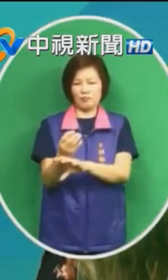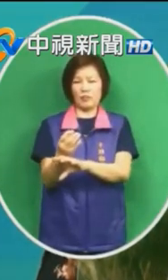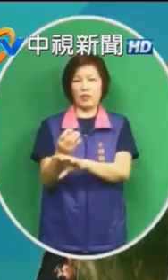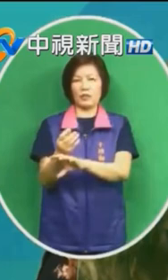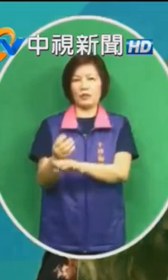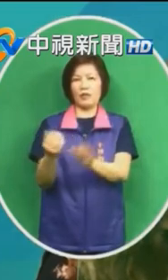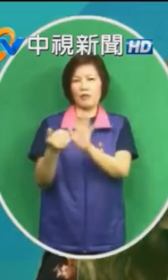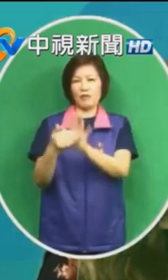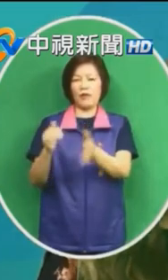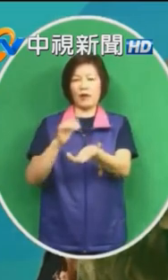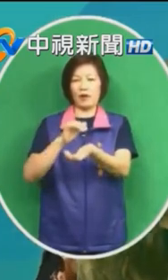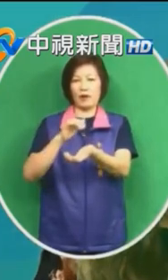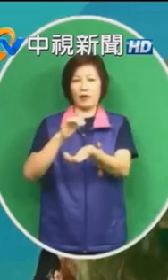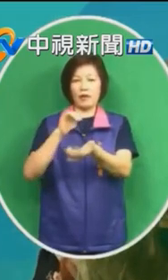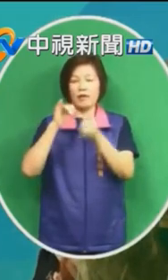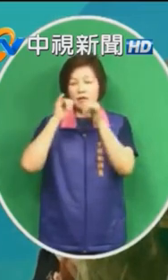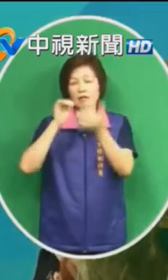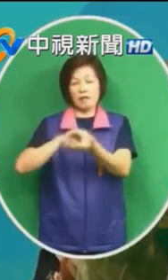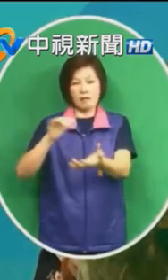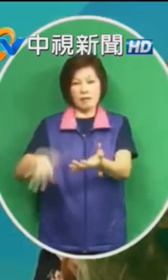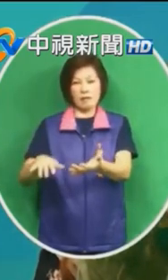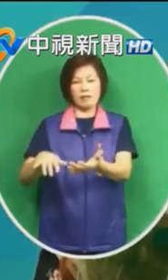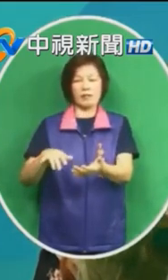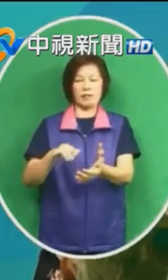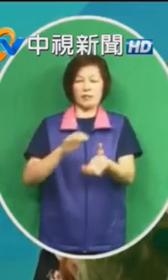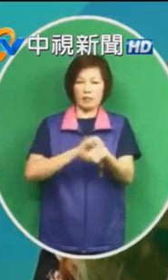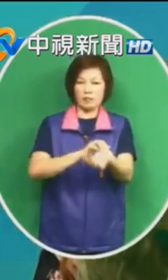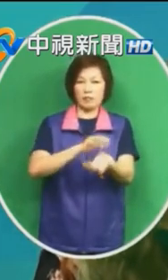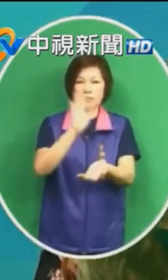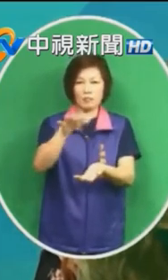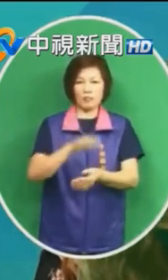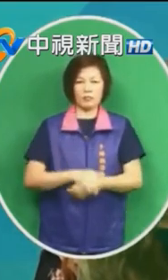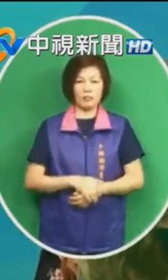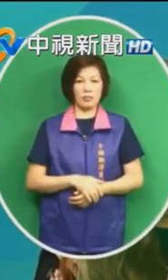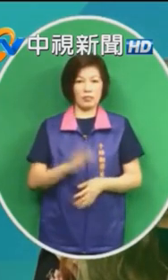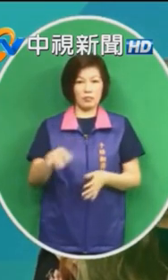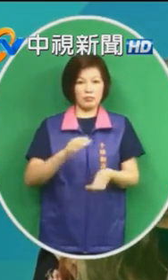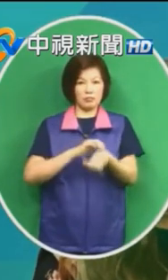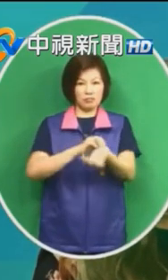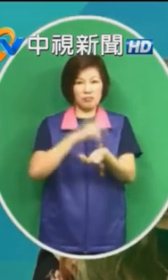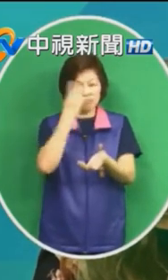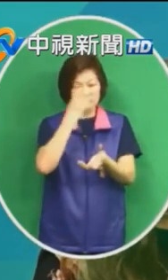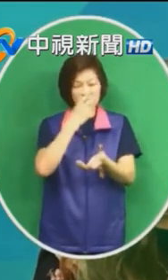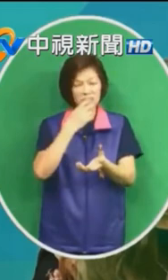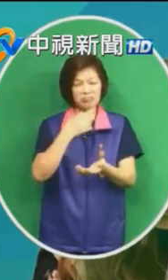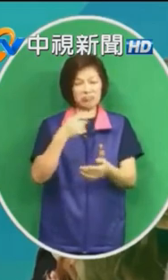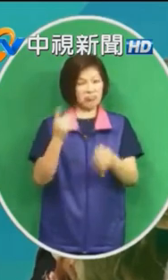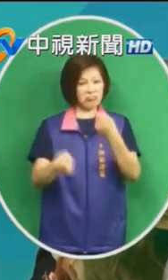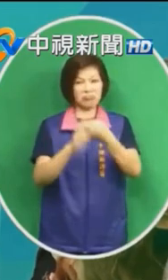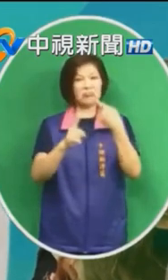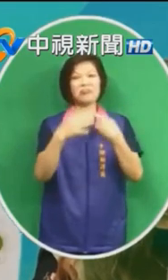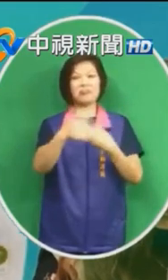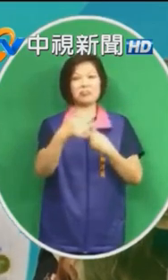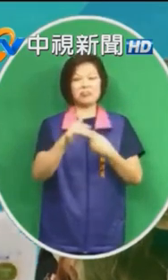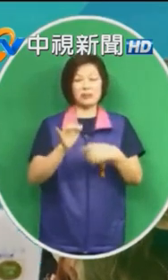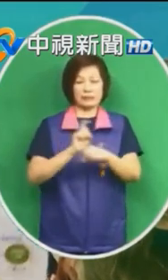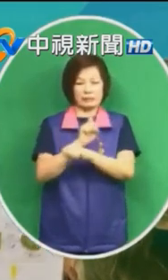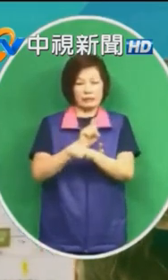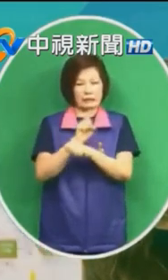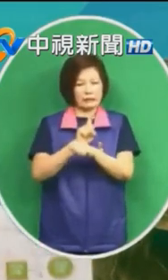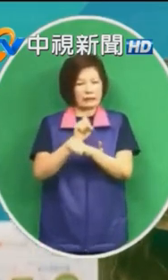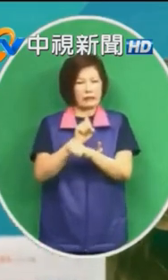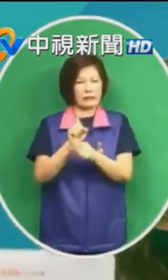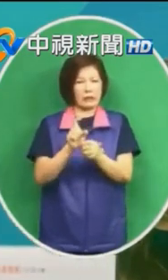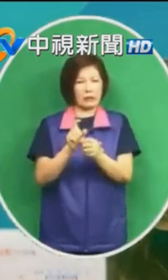到访疗医院就医，他是就医当初尚未确诊，所以在整整10个小时里面是待